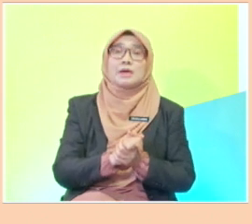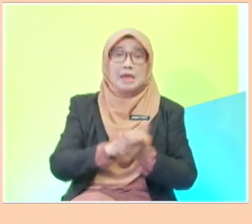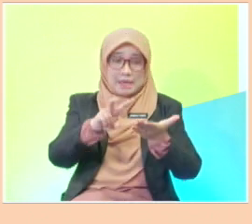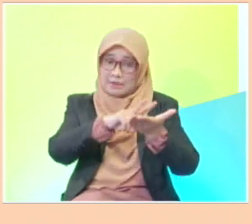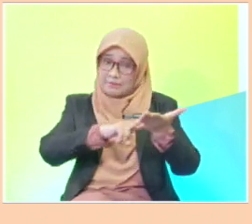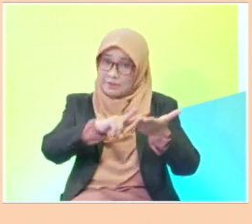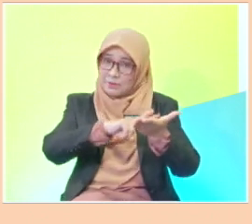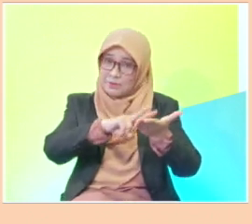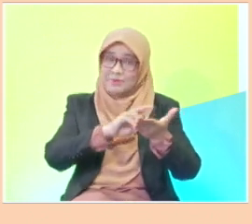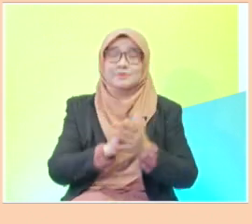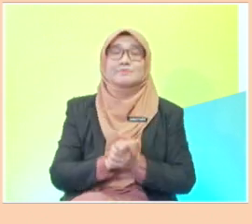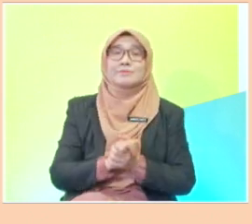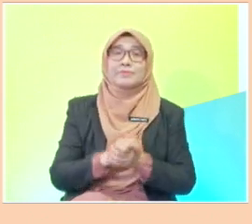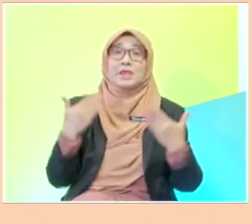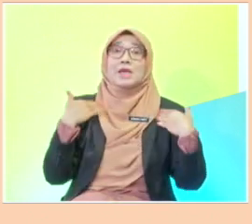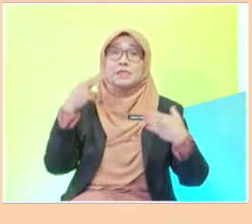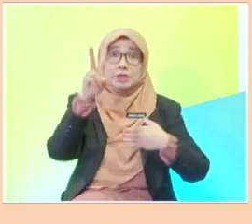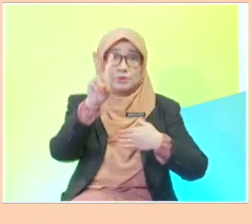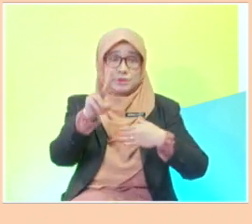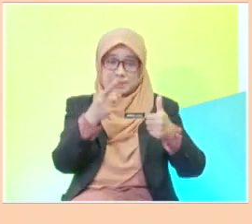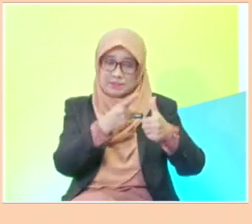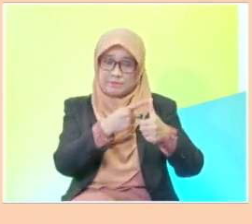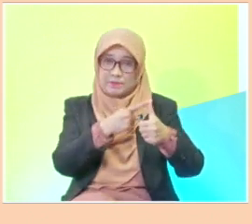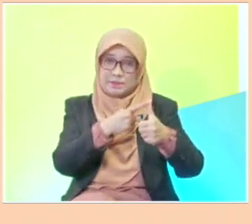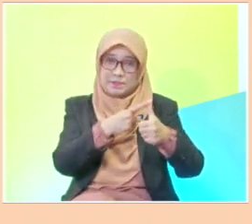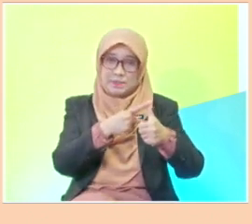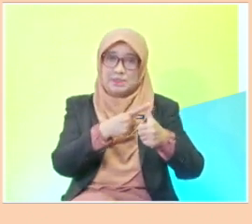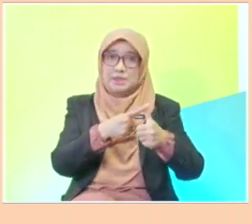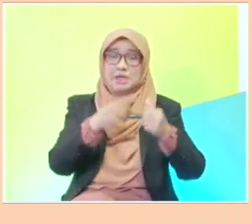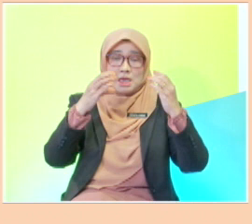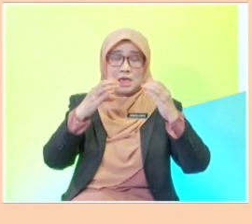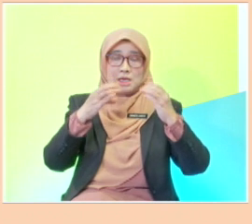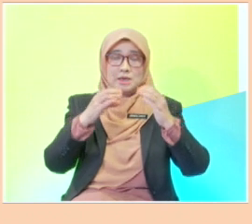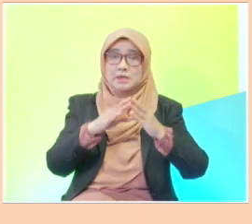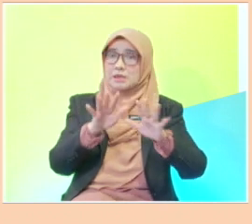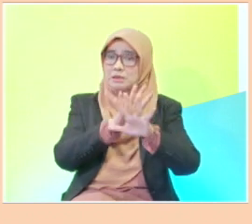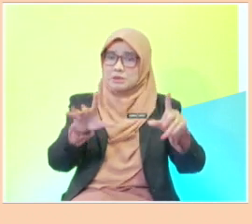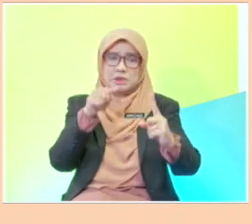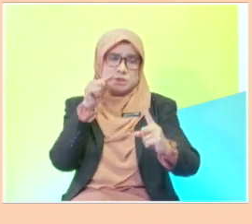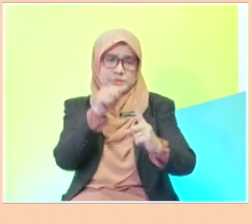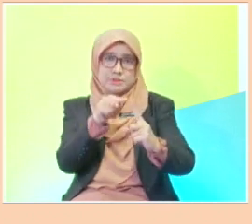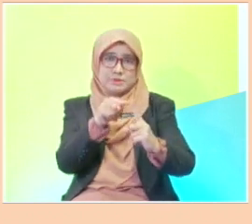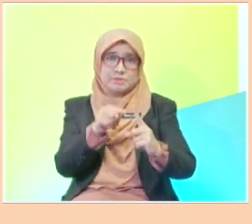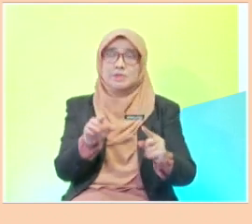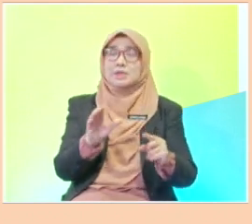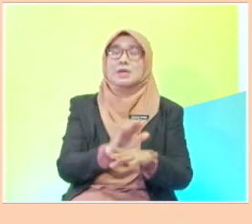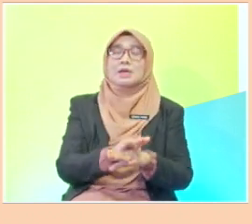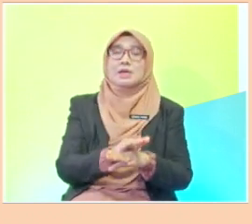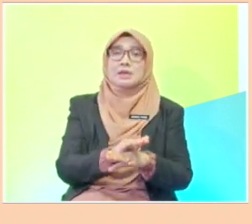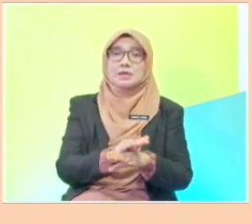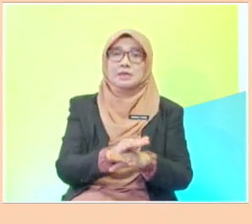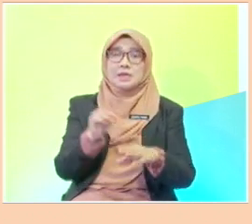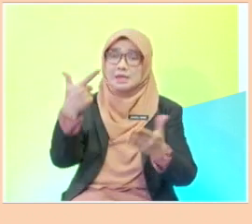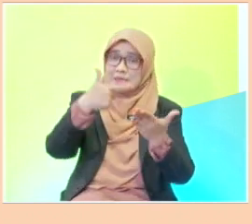strategi pertahanan badan ada dua, iaitu yang pertama mekanisme pertahanan tidak spesifik dan yang kedua mekanisme